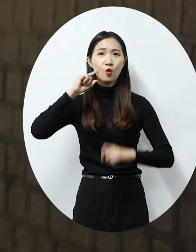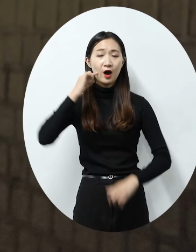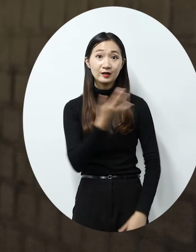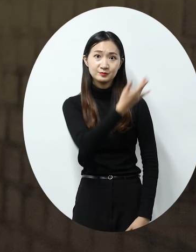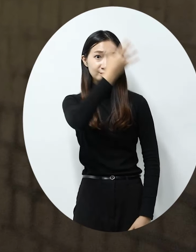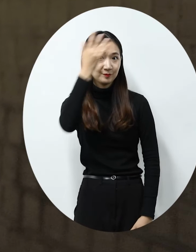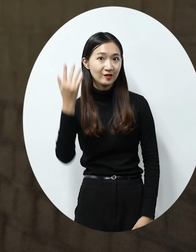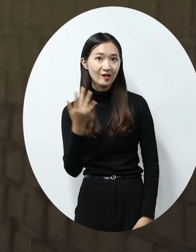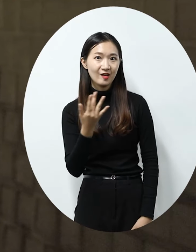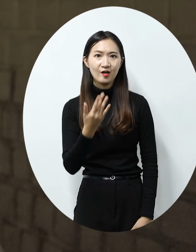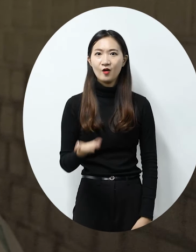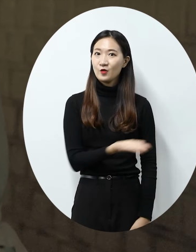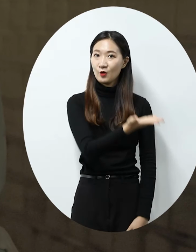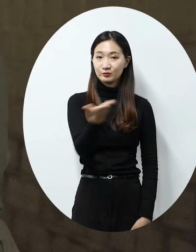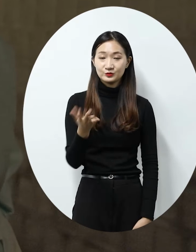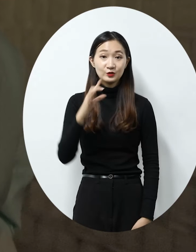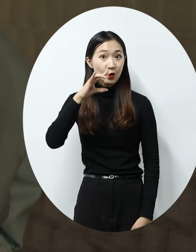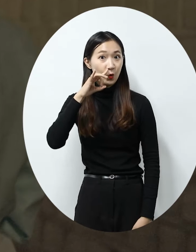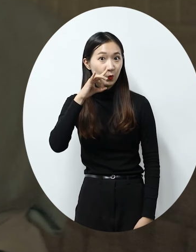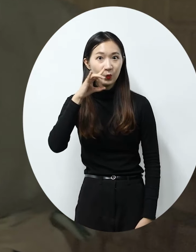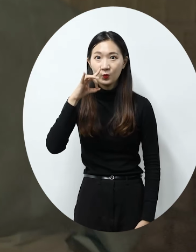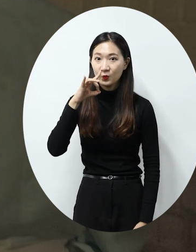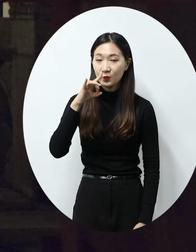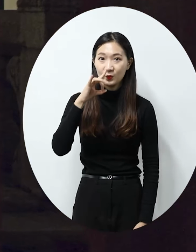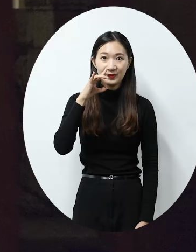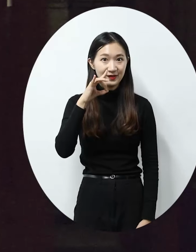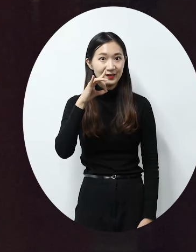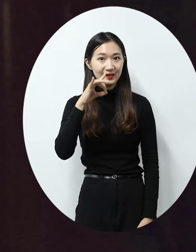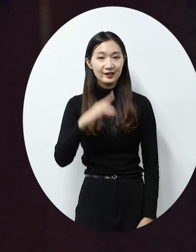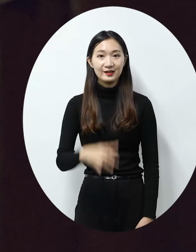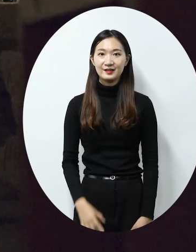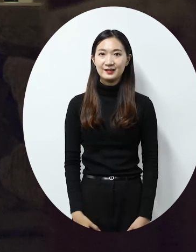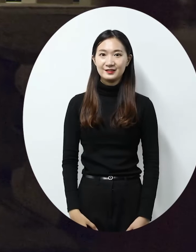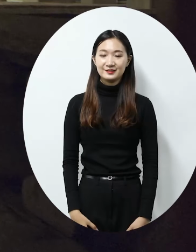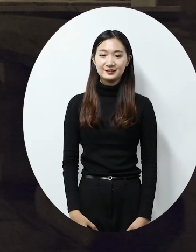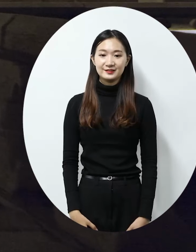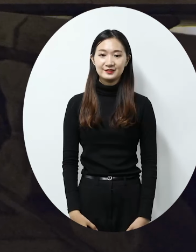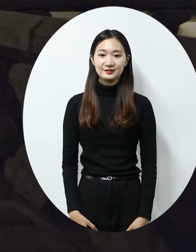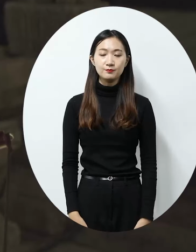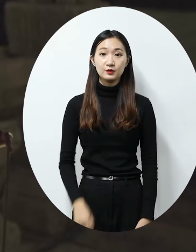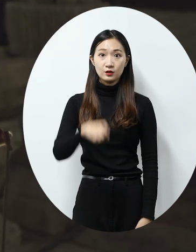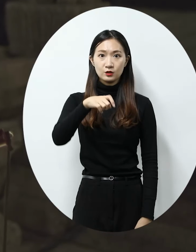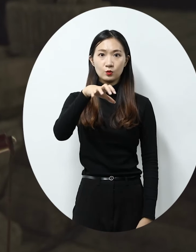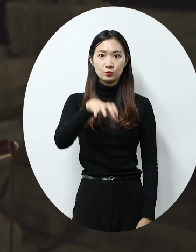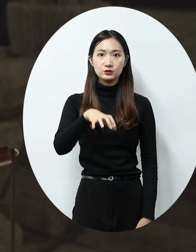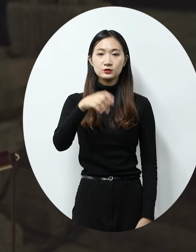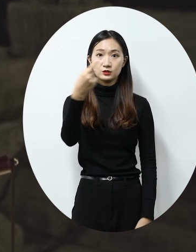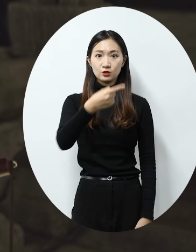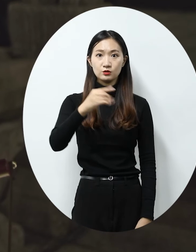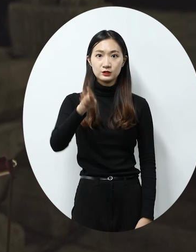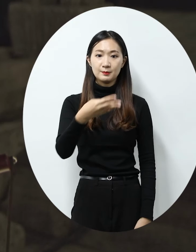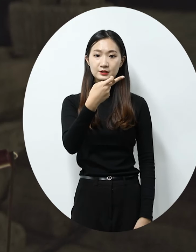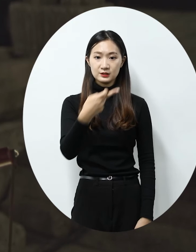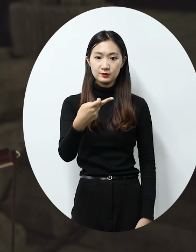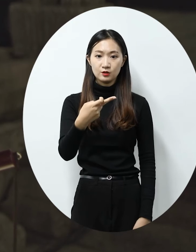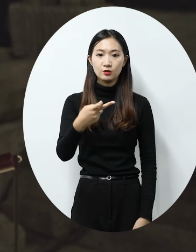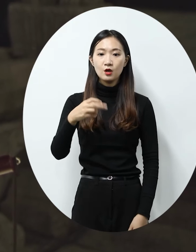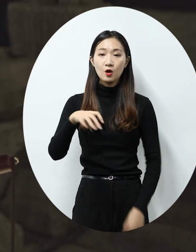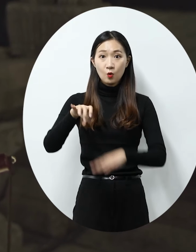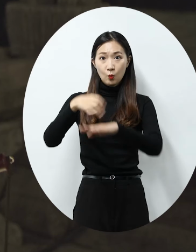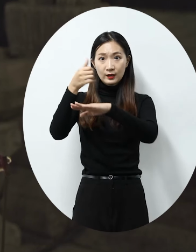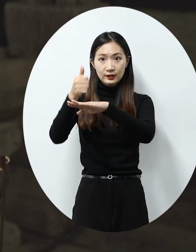더 아름답다는 곳이라니 여러분의 호기심도 별처럼 빛나고 있나요? 이곳은 1412년